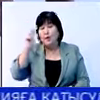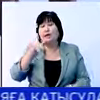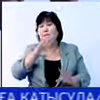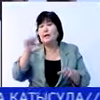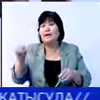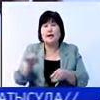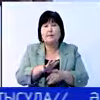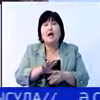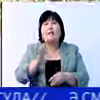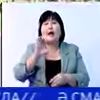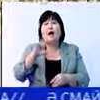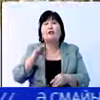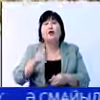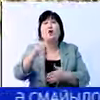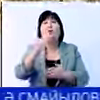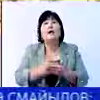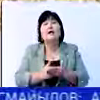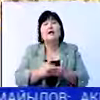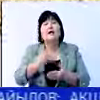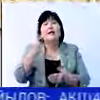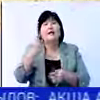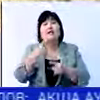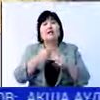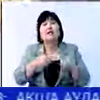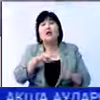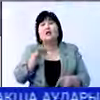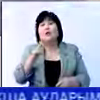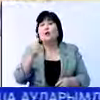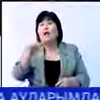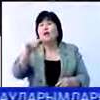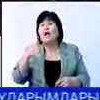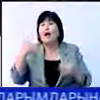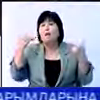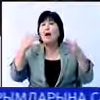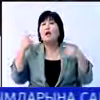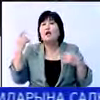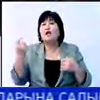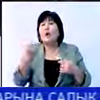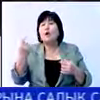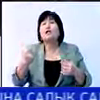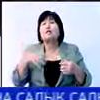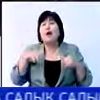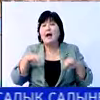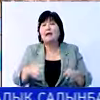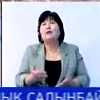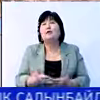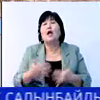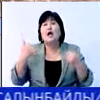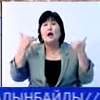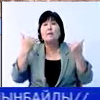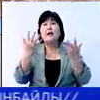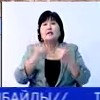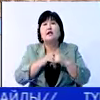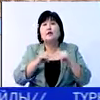меңгерді. Бастау бизнес бағдарламасы бойынша 2,5 миллион теңге несие алып, мал шаруашылығымен айналысуда. Мал басын көбейтіп,